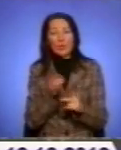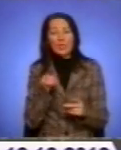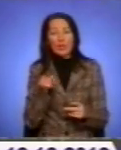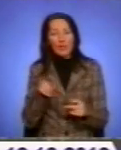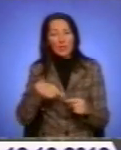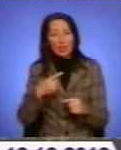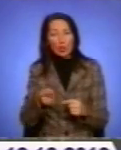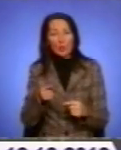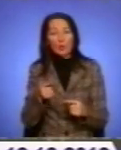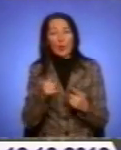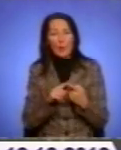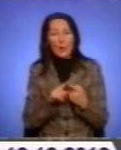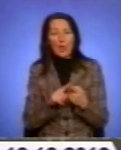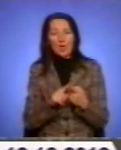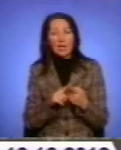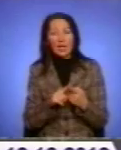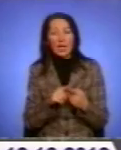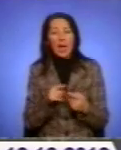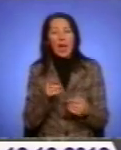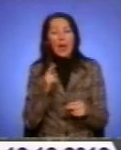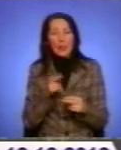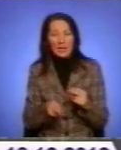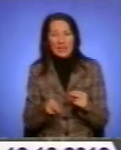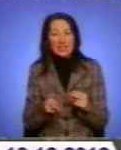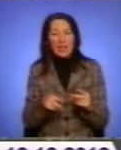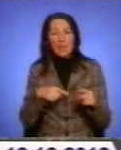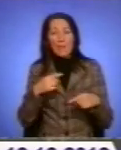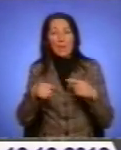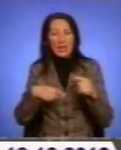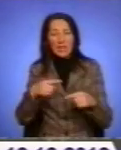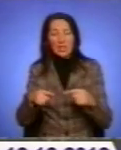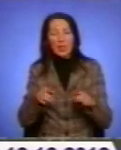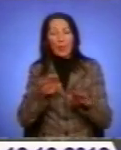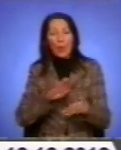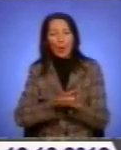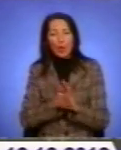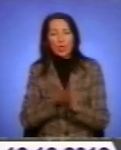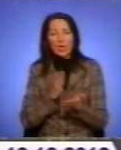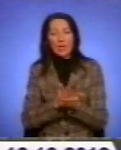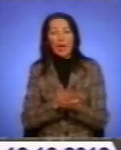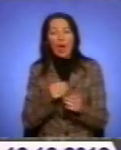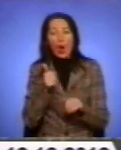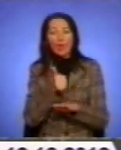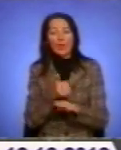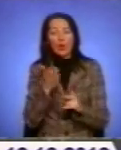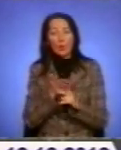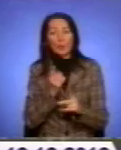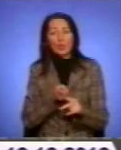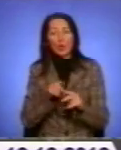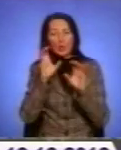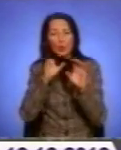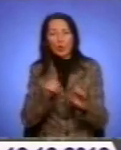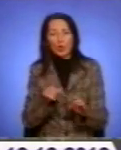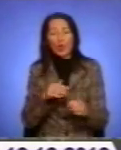наступному. Насамперед, і прикінцеві перехідні положення проєкту закону містять головний компроміс цього закону, що